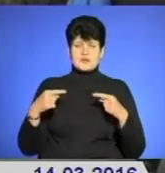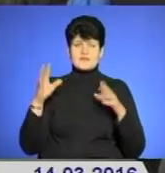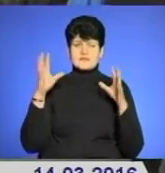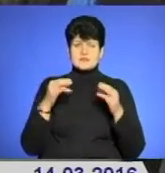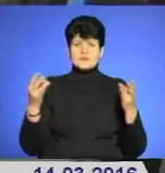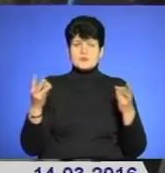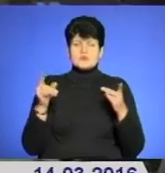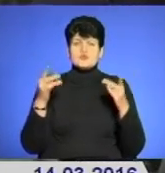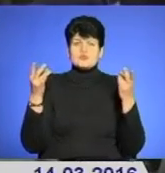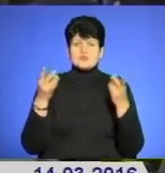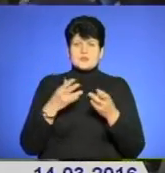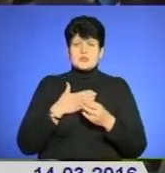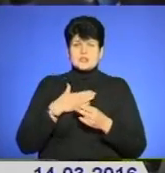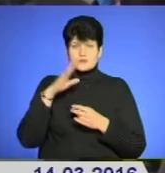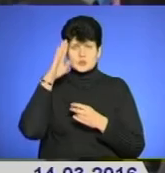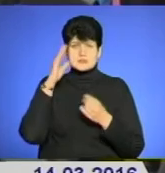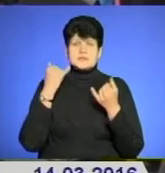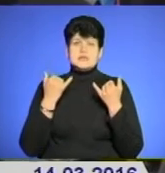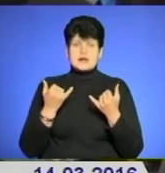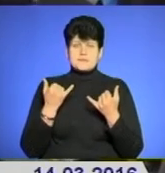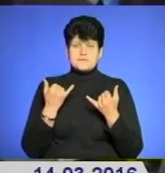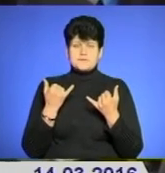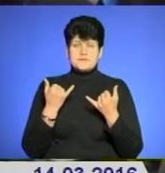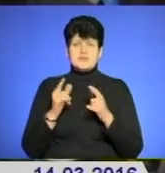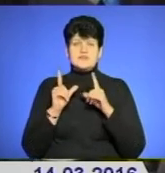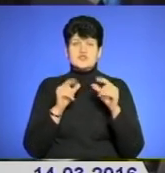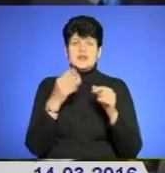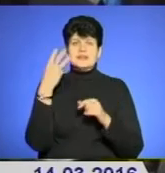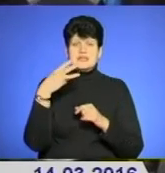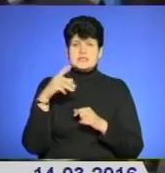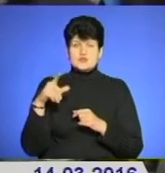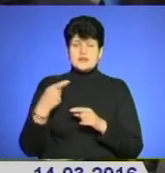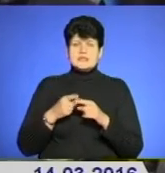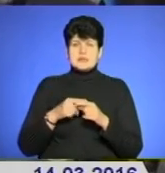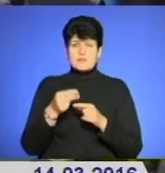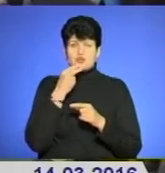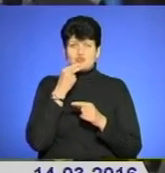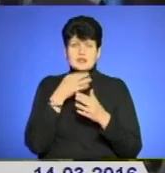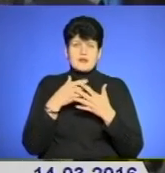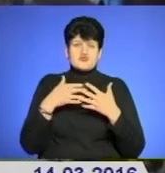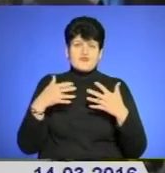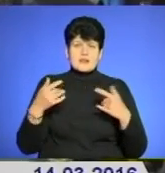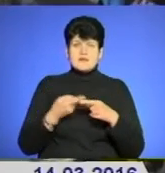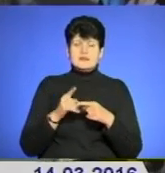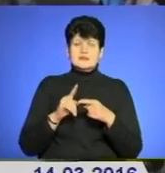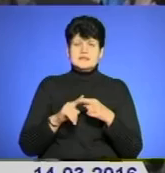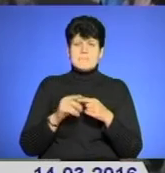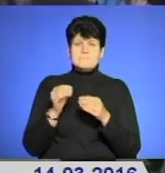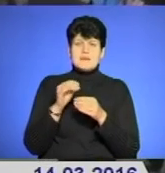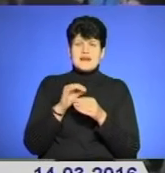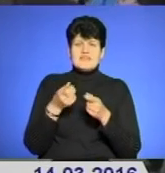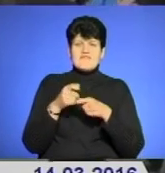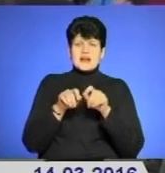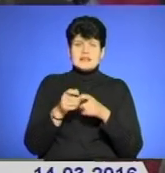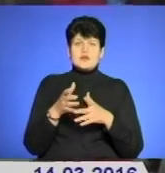те, що потрібно нашим хлопцям. Зараз від'їжджає 30 чоловік. Це продукти харчування, це пельмені,